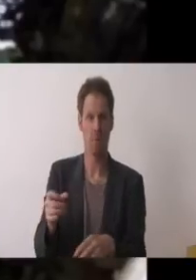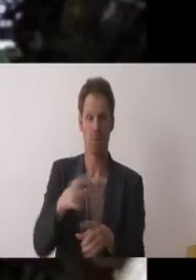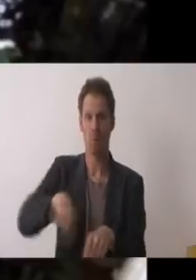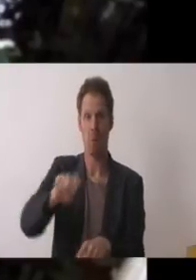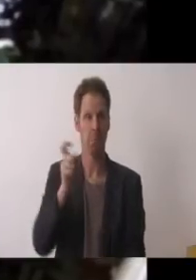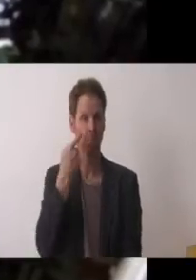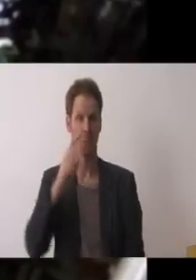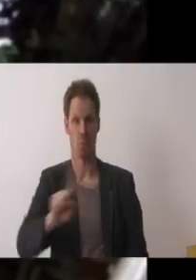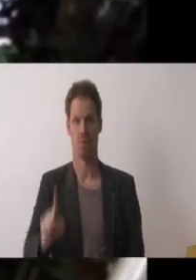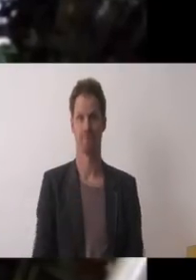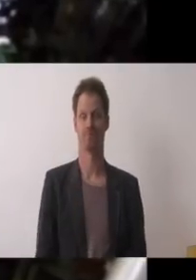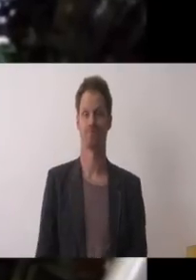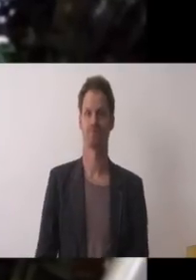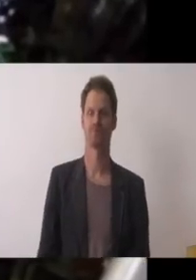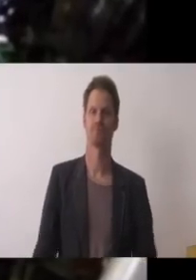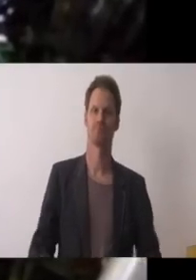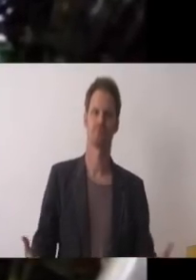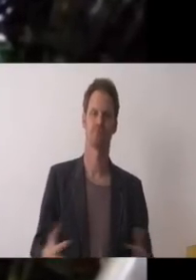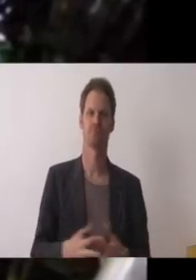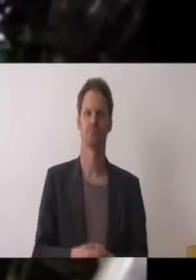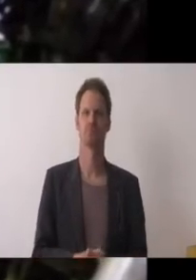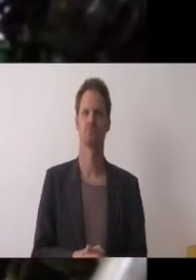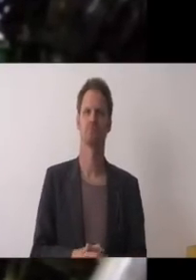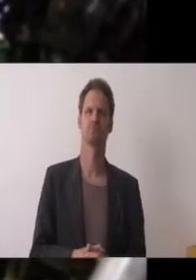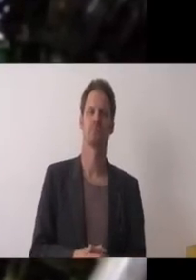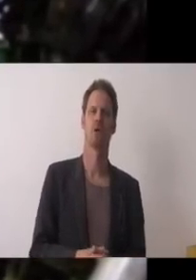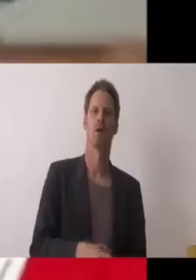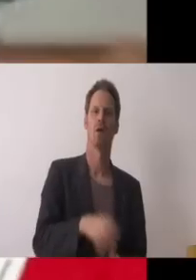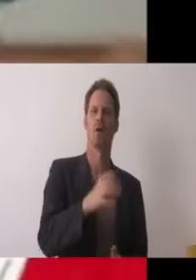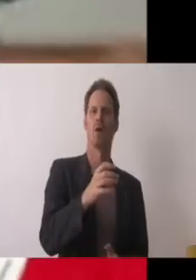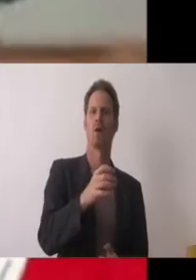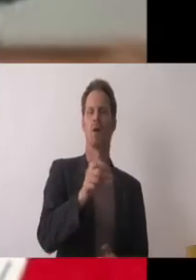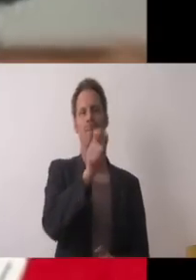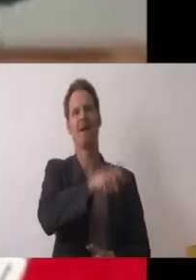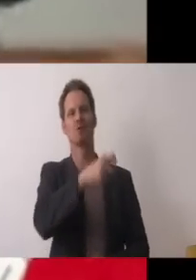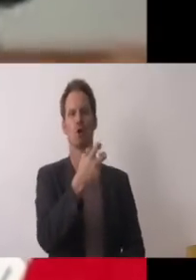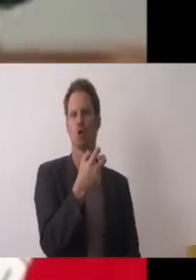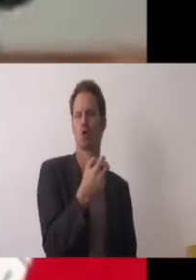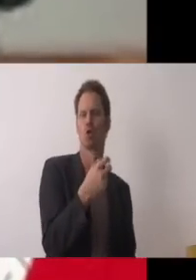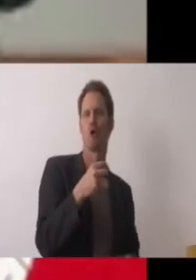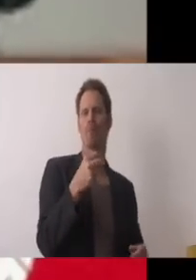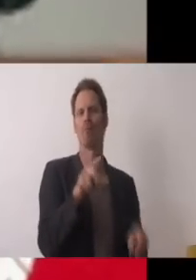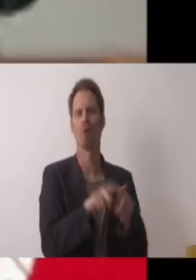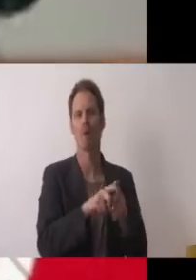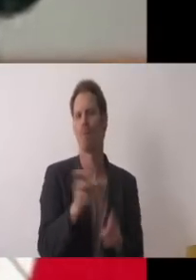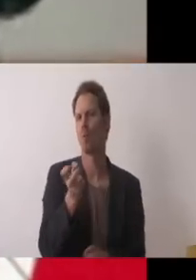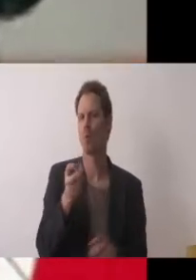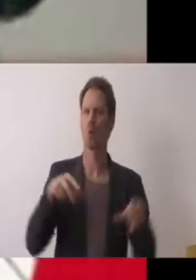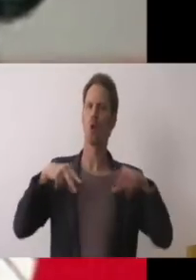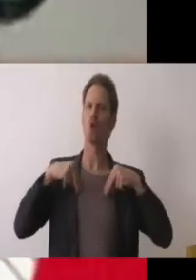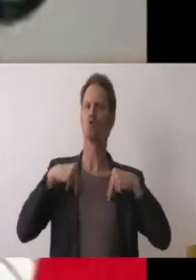d'écho tant en Colombie qu'en France. Jaime Garzón, un équivalent de Coluche pour les Colombiens, fut ainsi assassiné